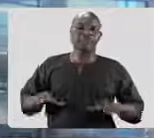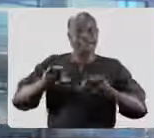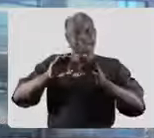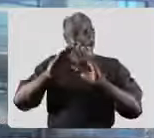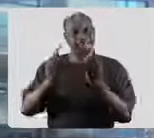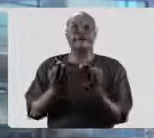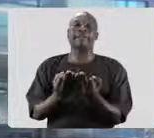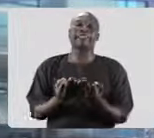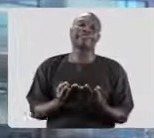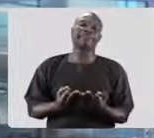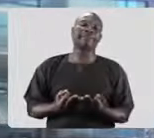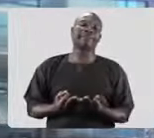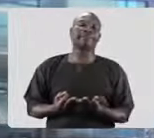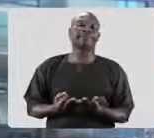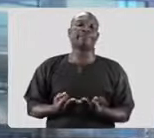ne busi ya fo enyina.